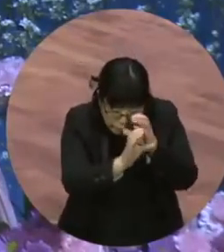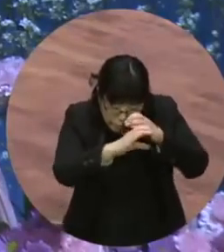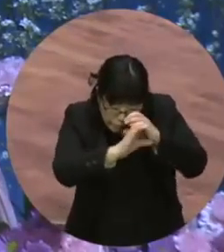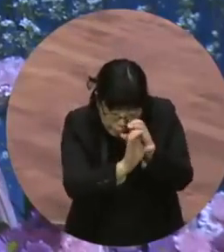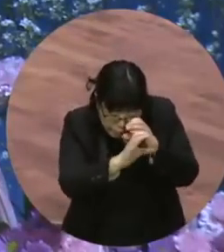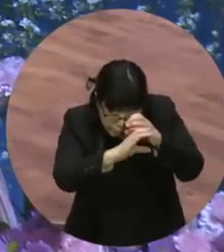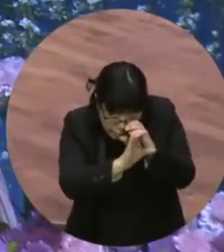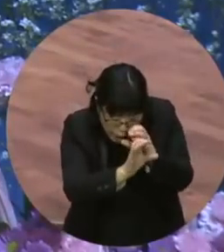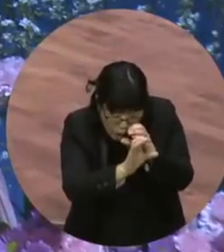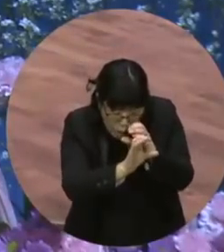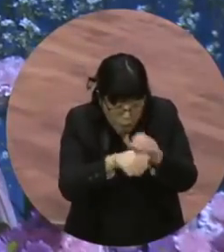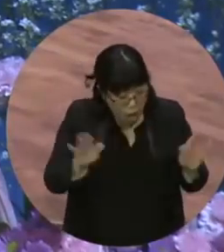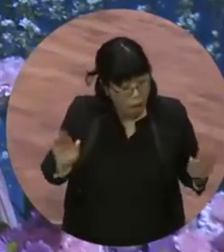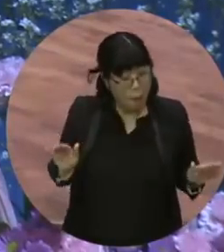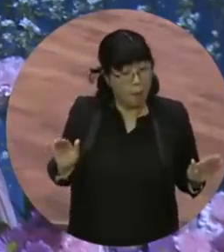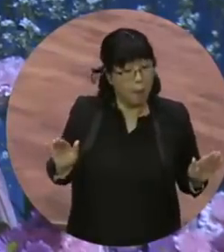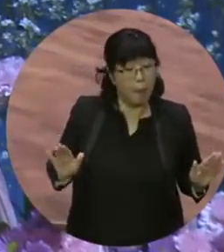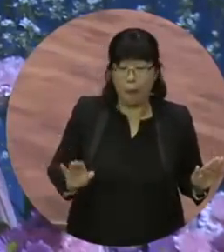아멘.